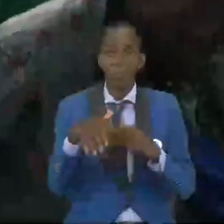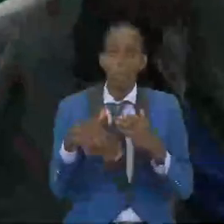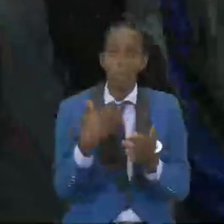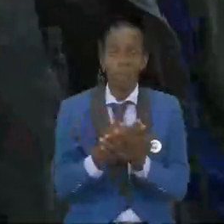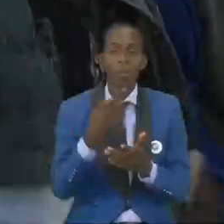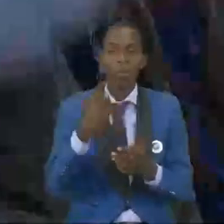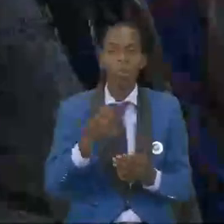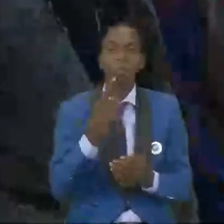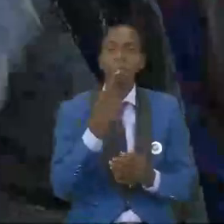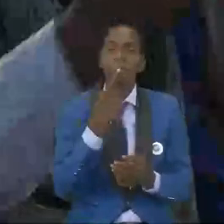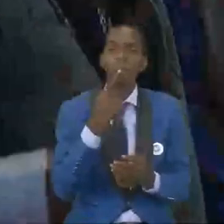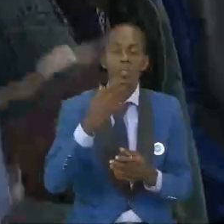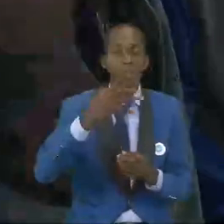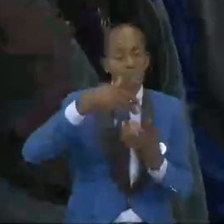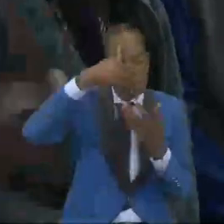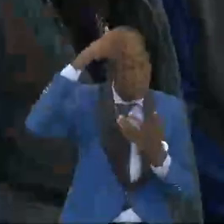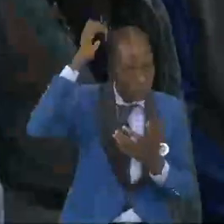lions.